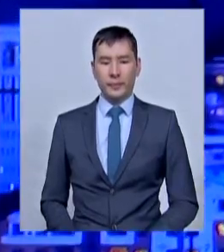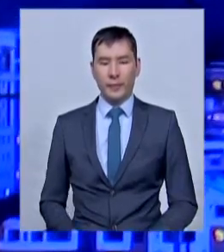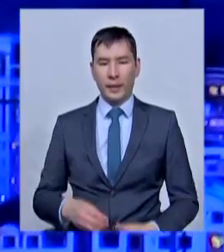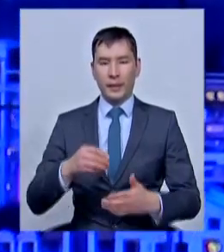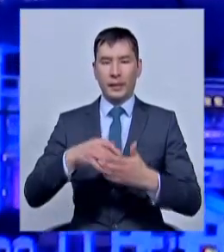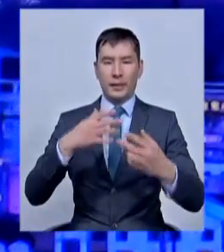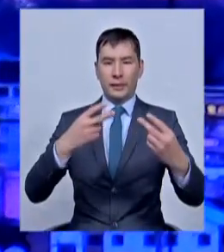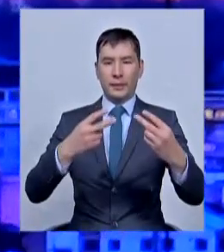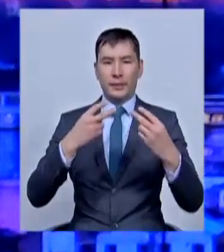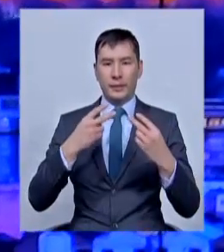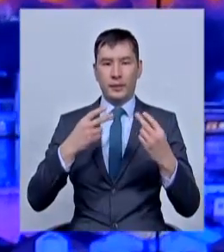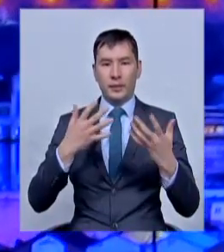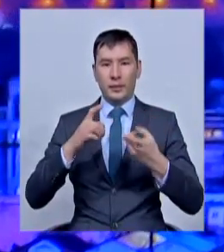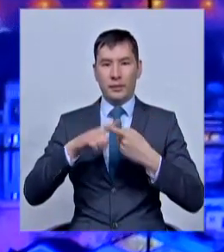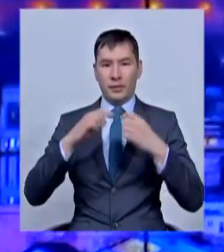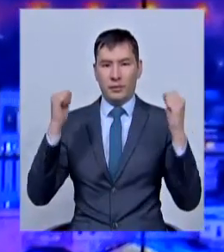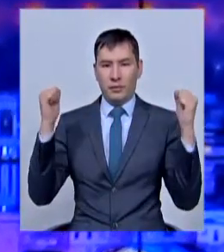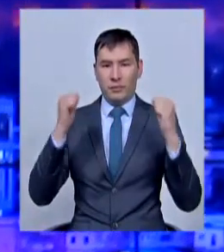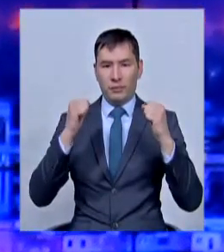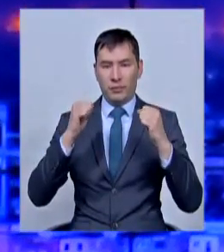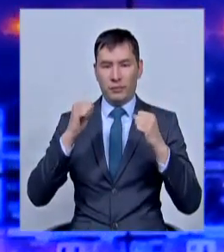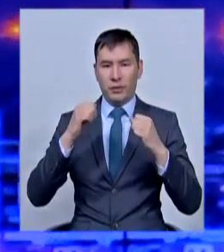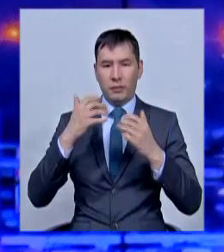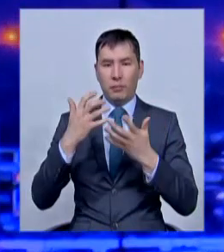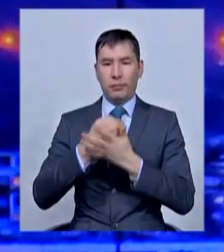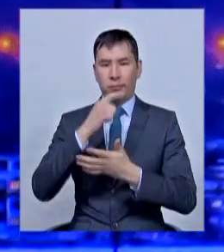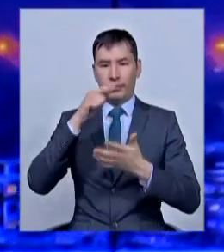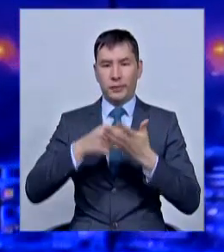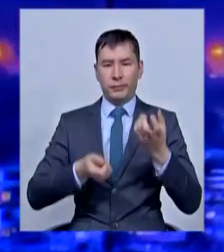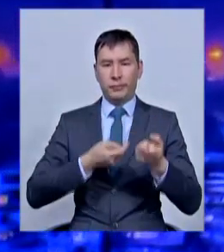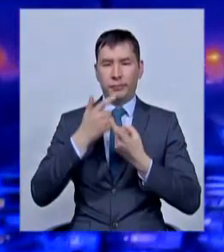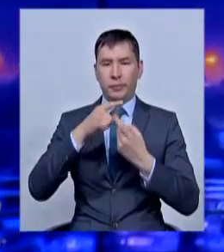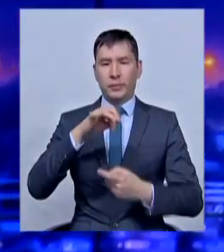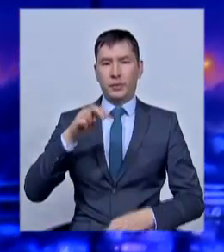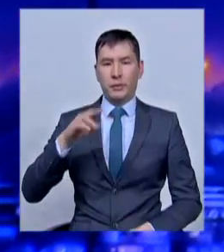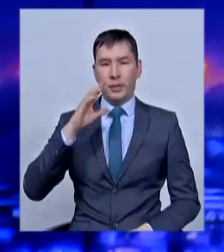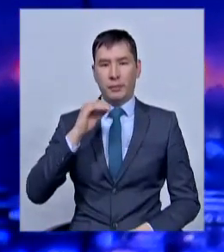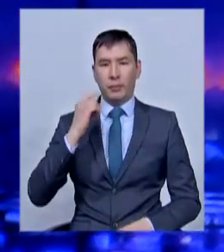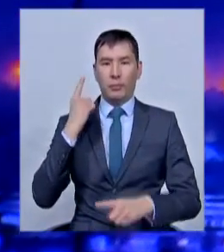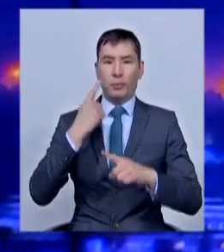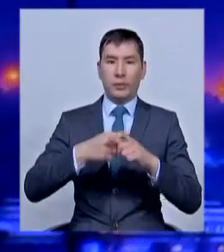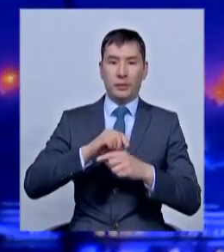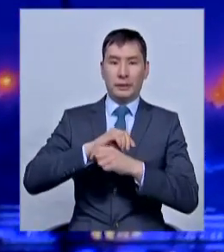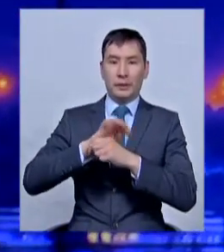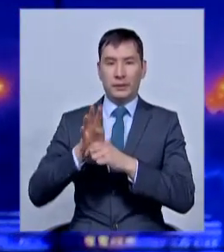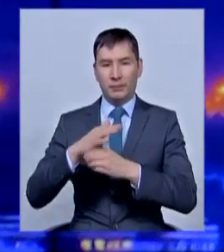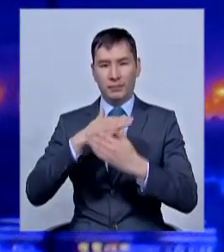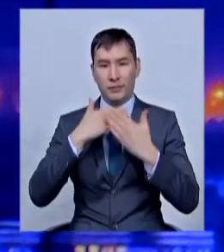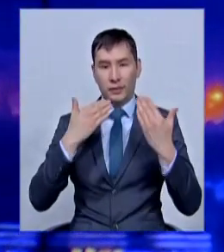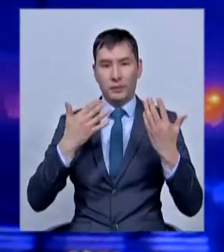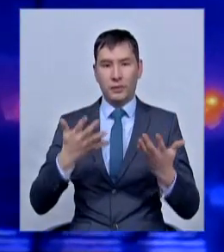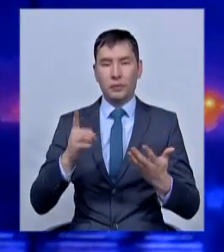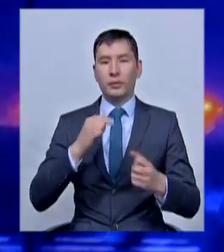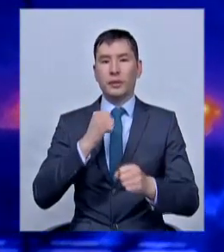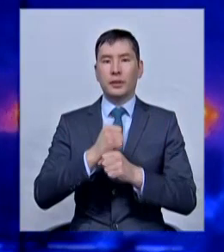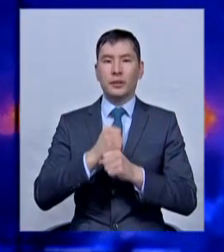Қадырлы көрермендер, ауа райының суытуы тұмау мен өзге де аурулардың қозуына алып келетін тағы да ескерткім келеді. Мұны